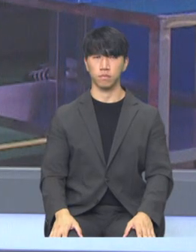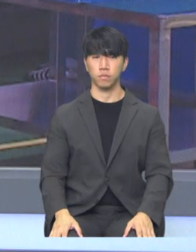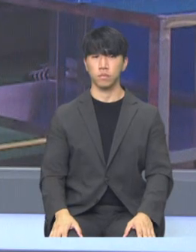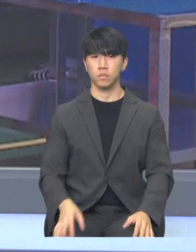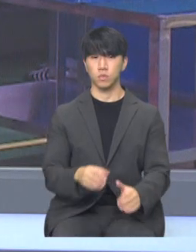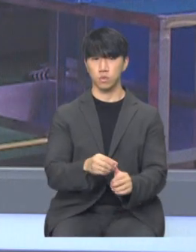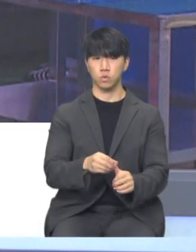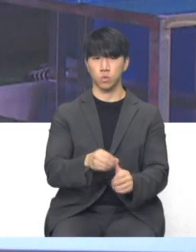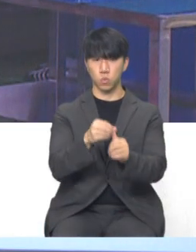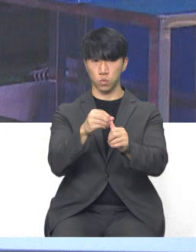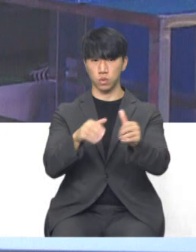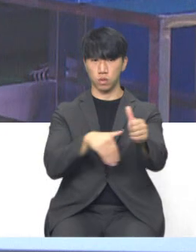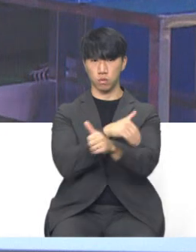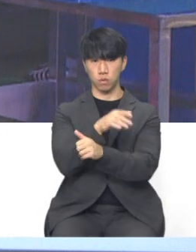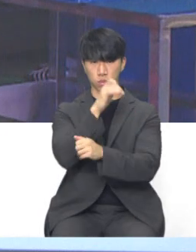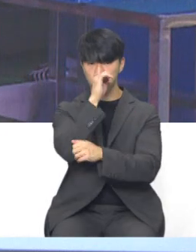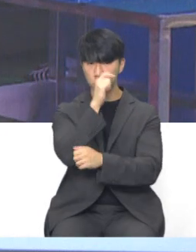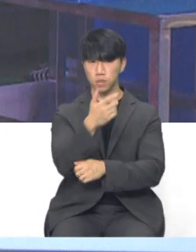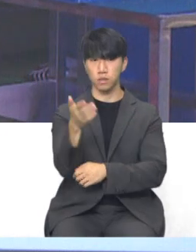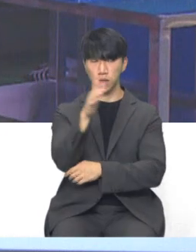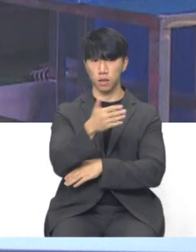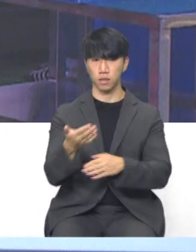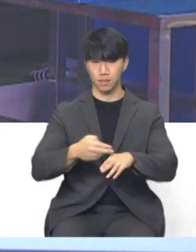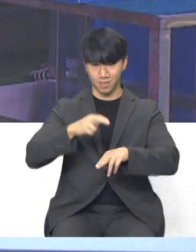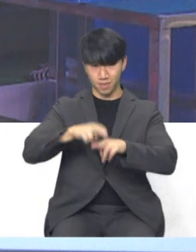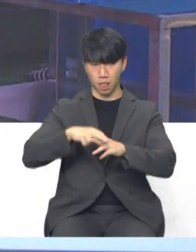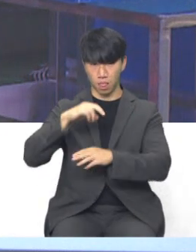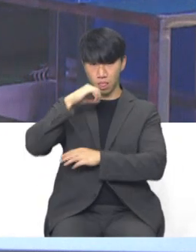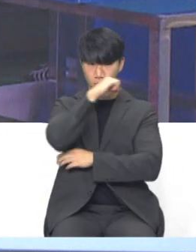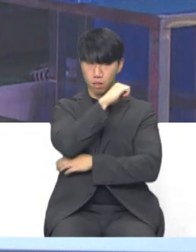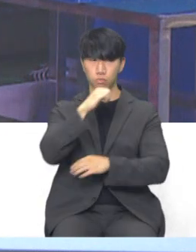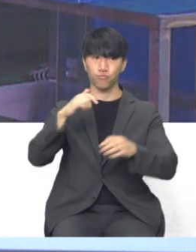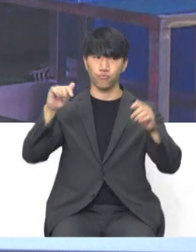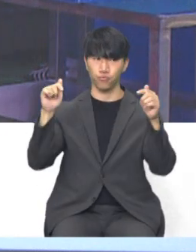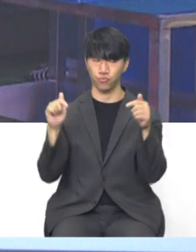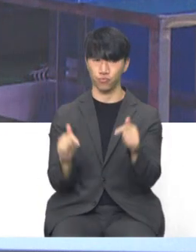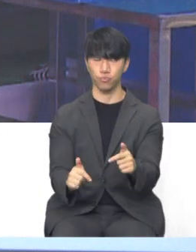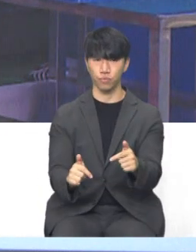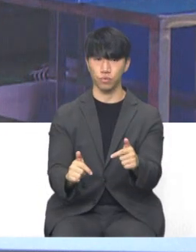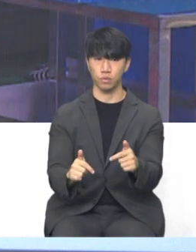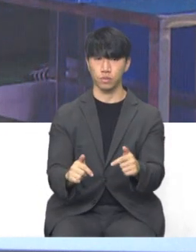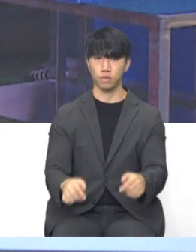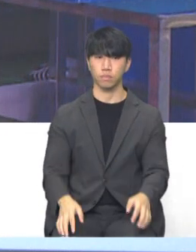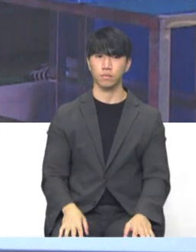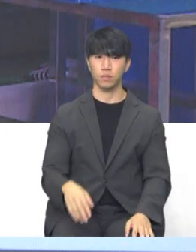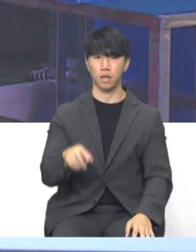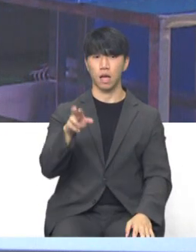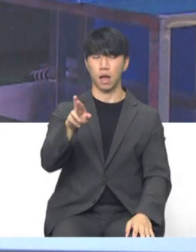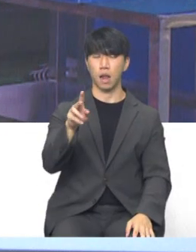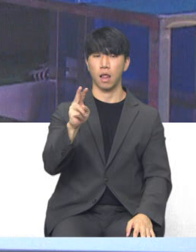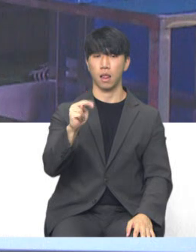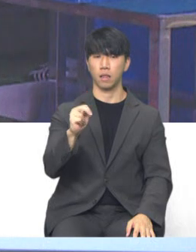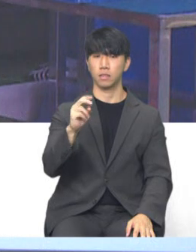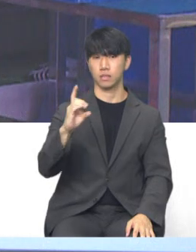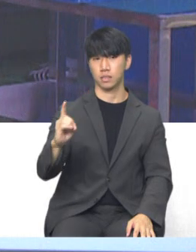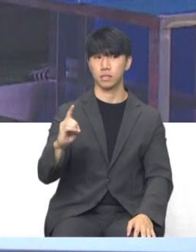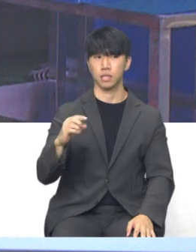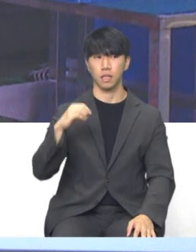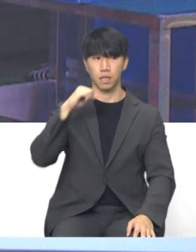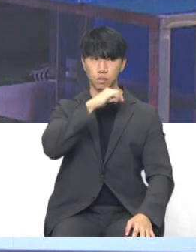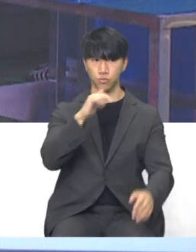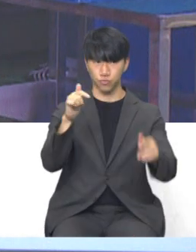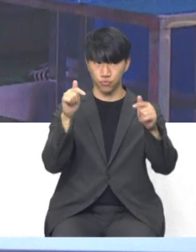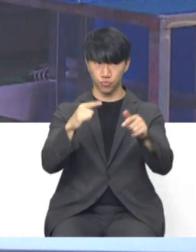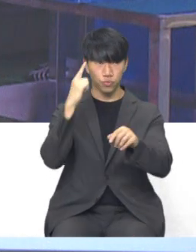고용 상황은 점점 나빠지는데 일자리 예산도 줄고 있습니다. 특히 R&D 예산이 줄면서 연구 인력의 해외 유출